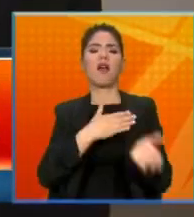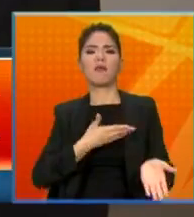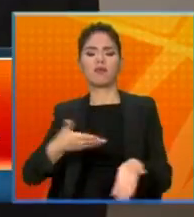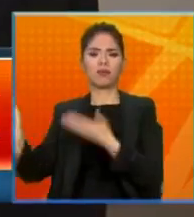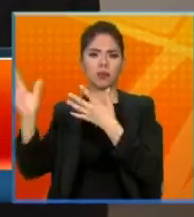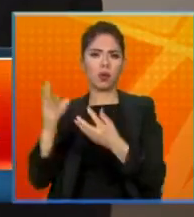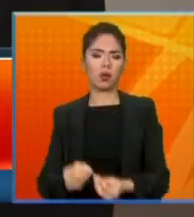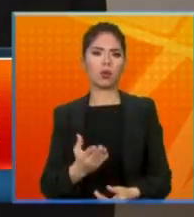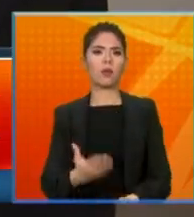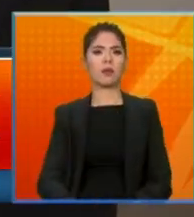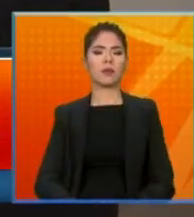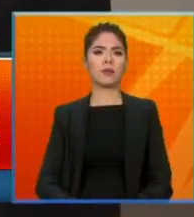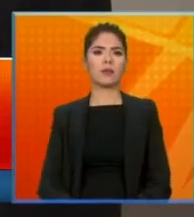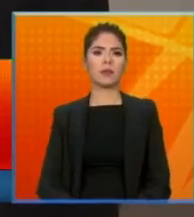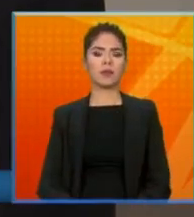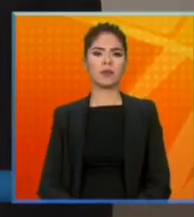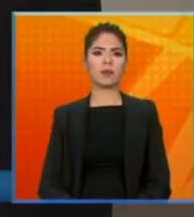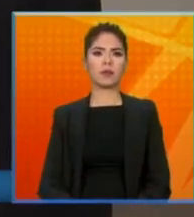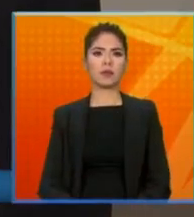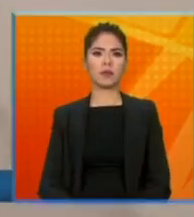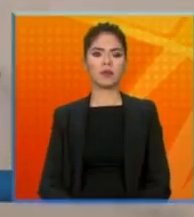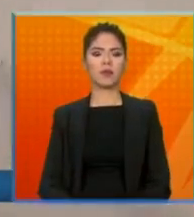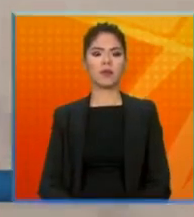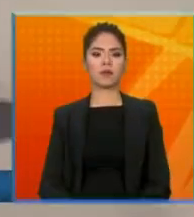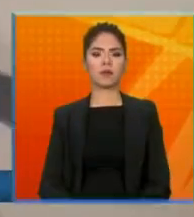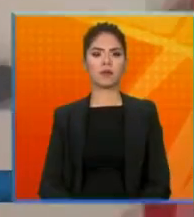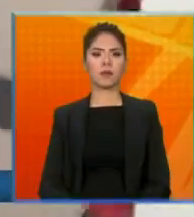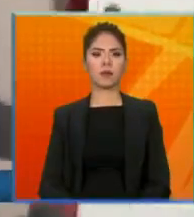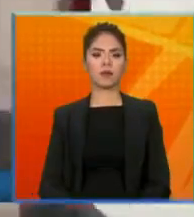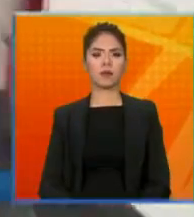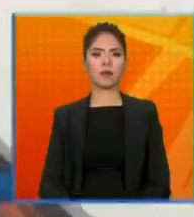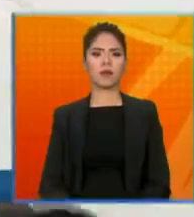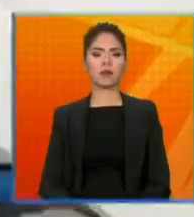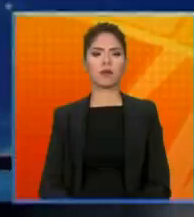kondu. Borçlarımızı ödeyemiyoruz. Hepsi kaldı şu anda.